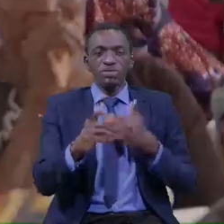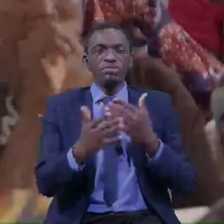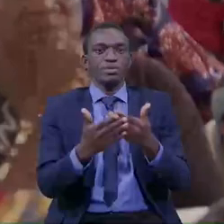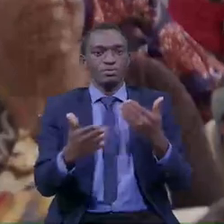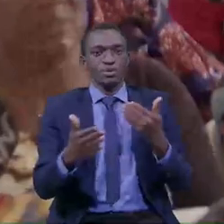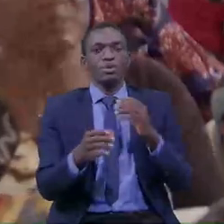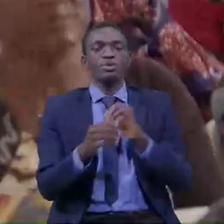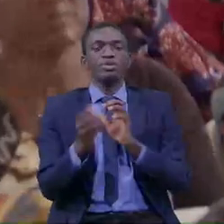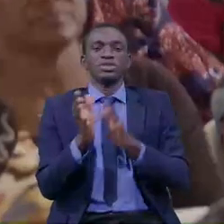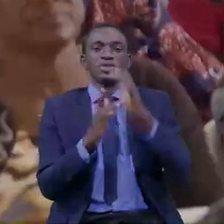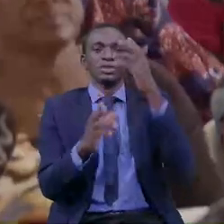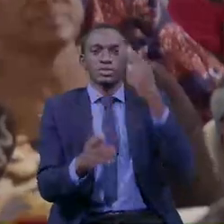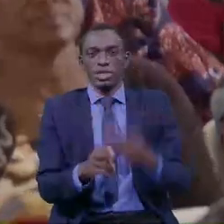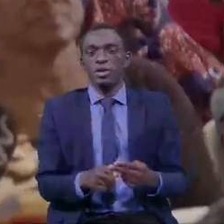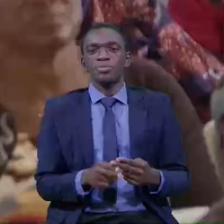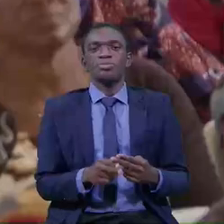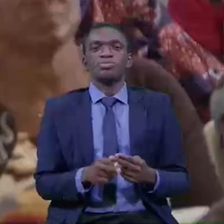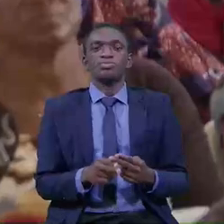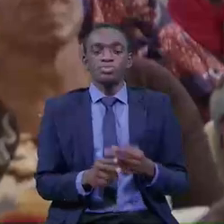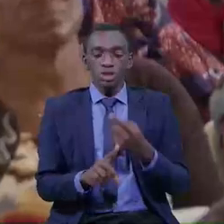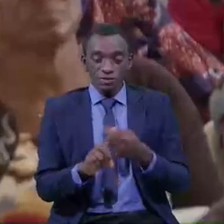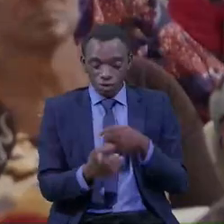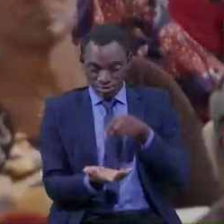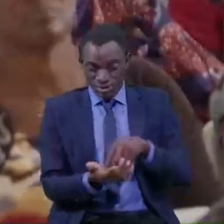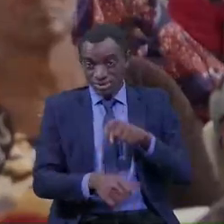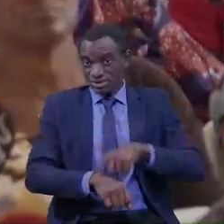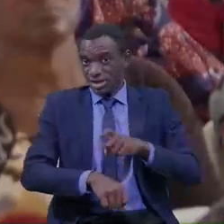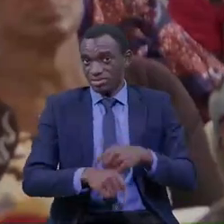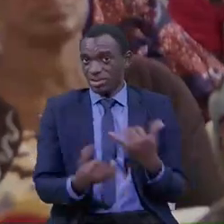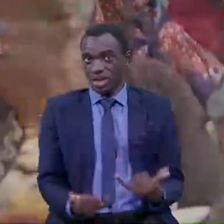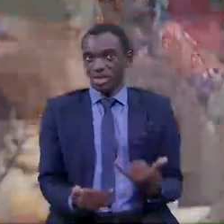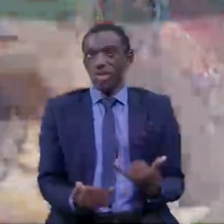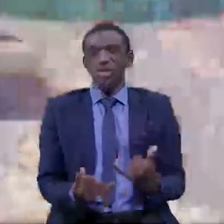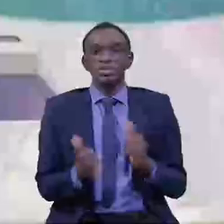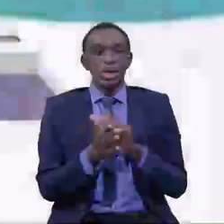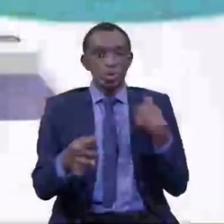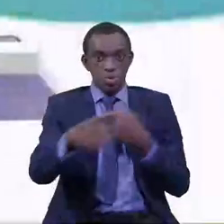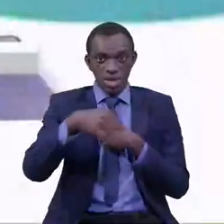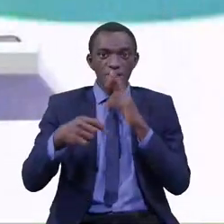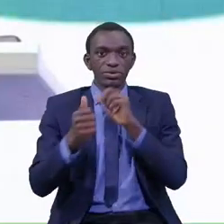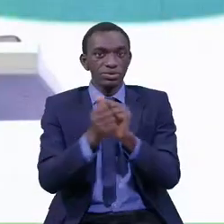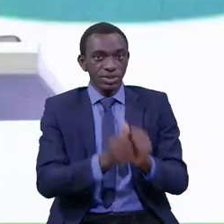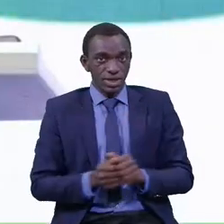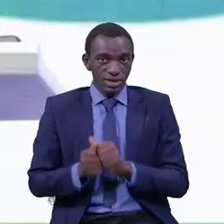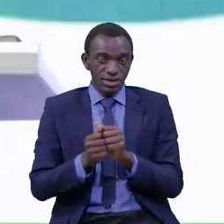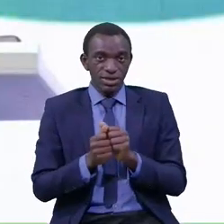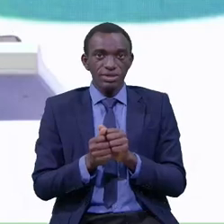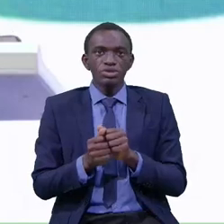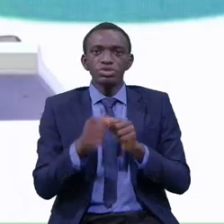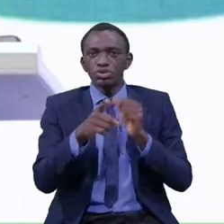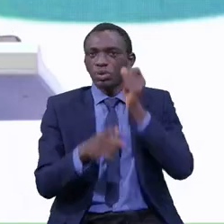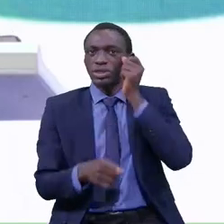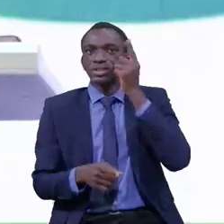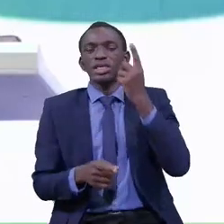de Jésus. À partir de ce moment, comme nous sommes ensemble, comprends le